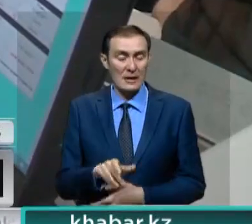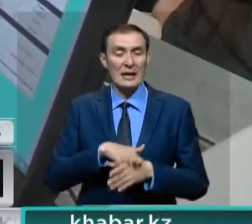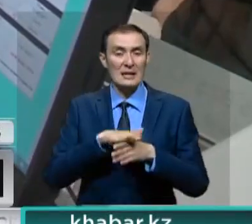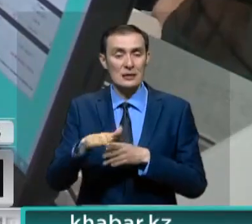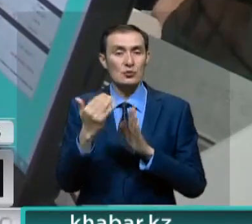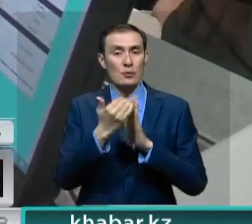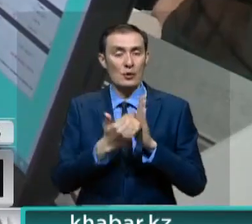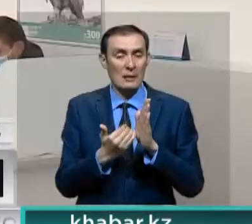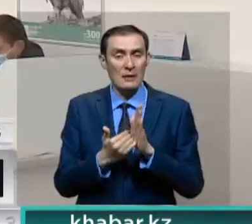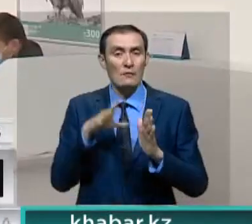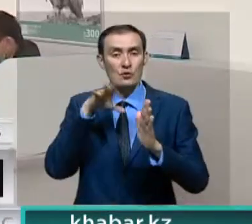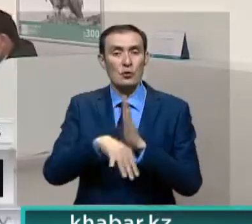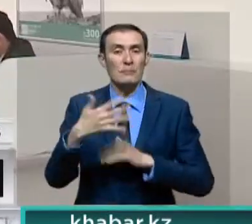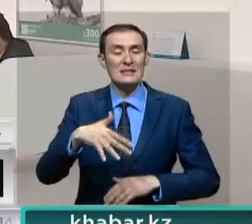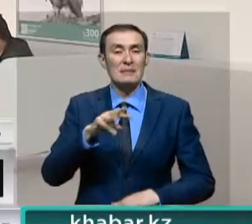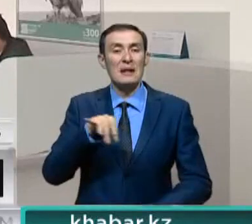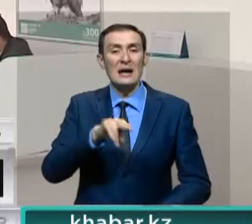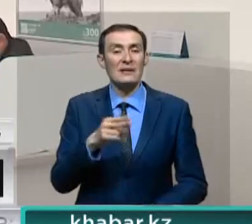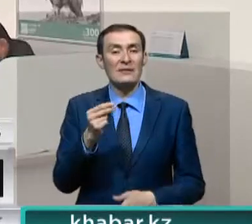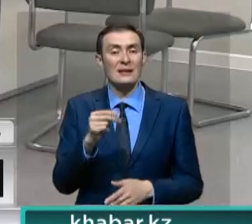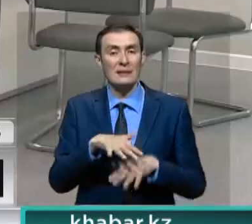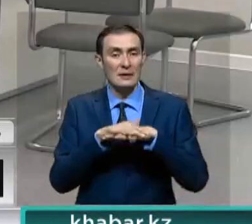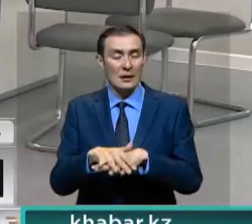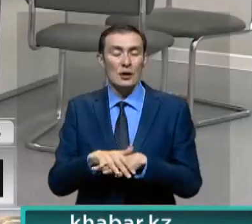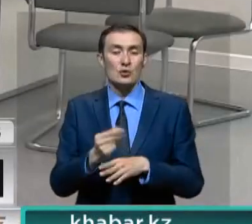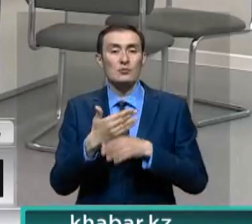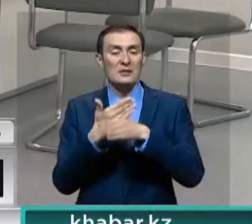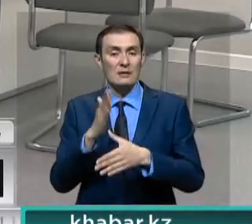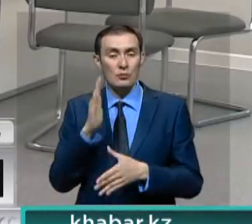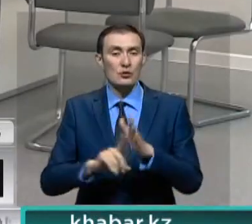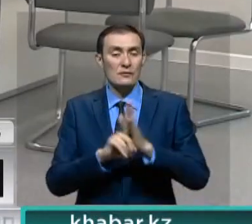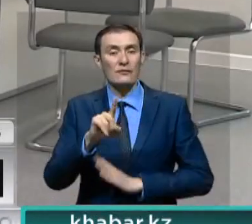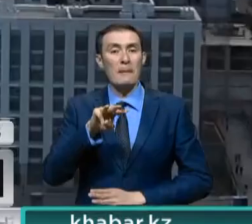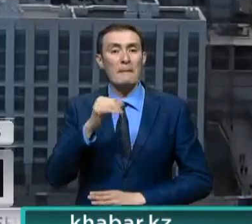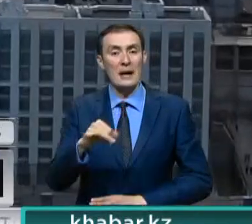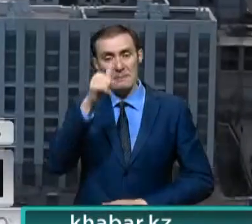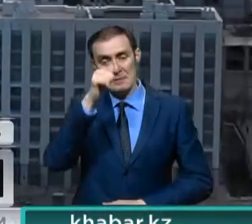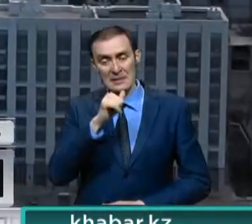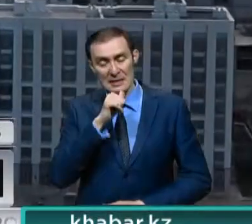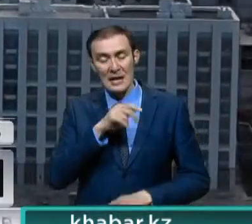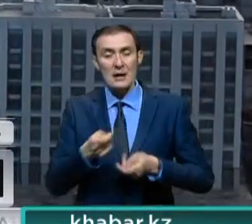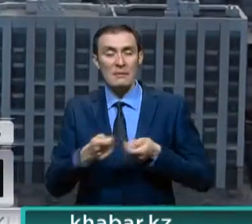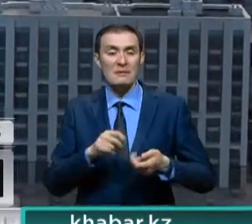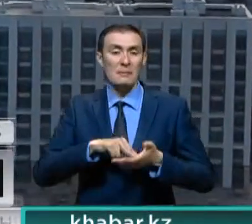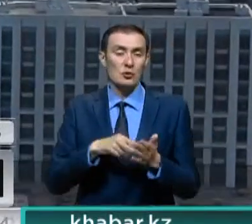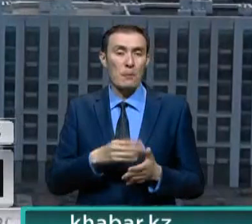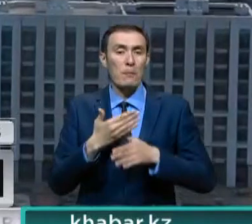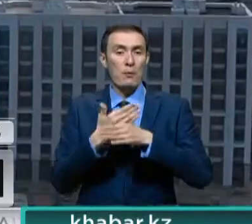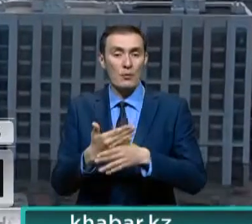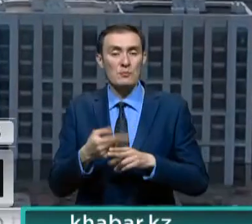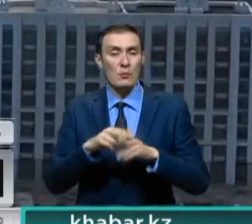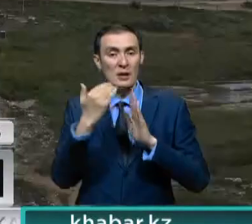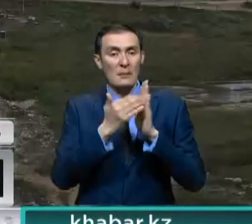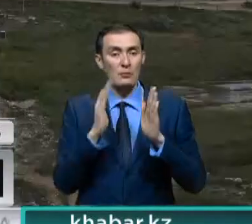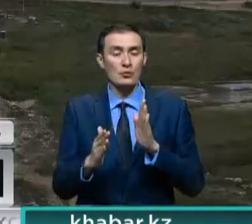реализацию программы предусмотрено 50 миллиардов тенге. Субсидирование начнут уже с мая. В правительстве планируют, что помощь по этой